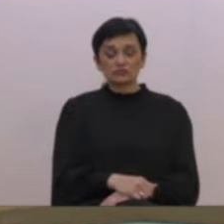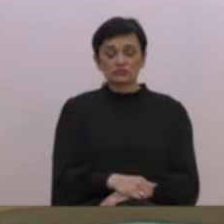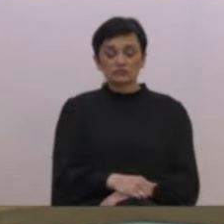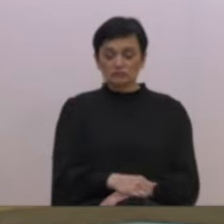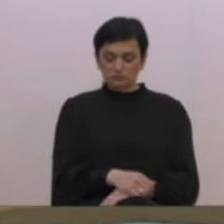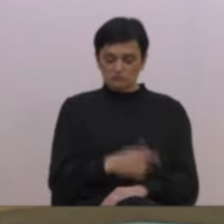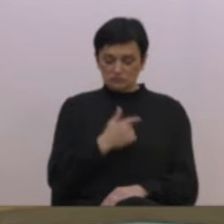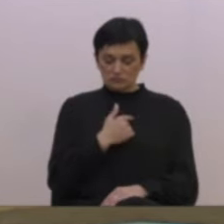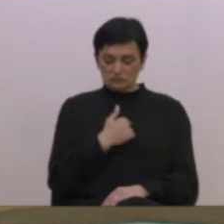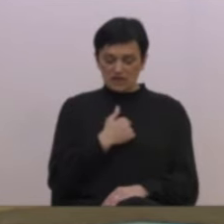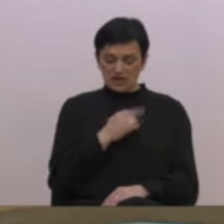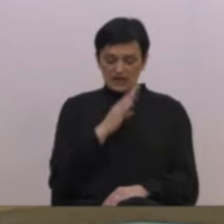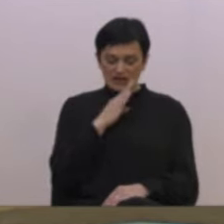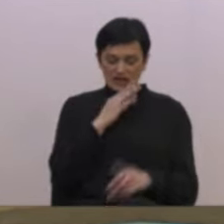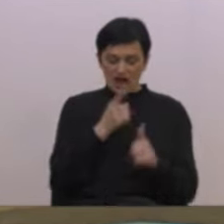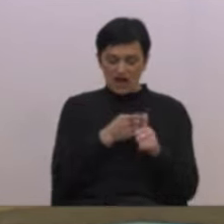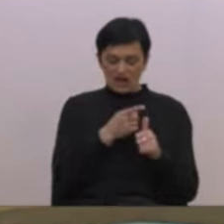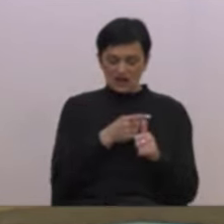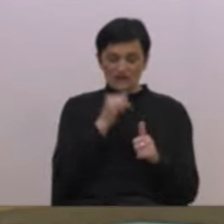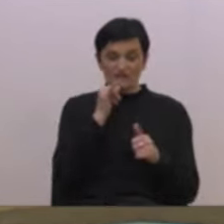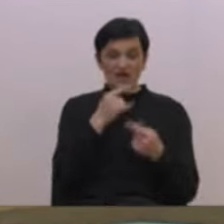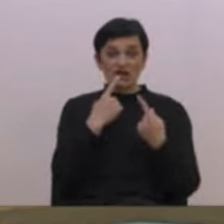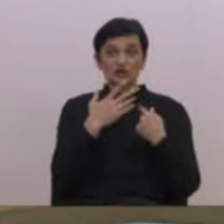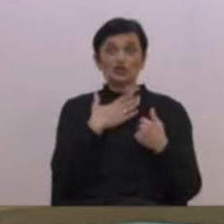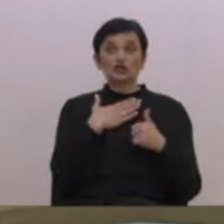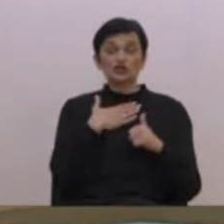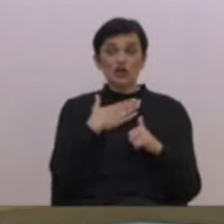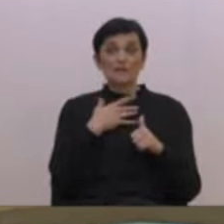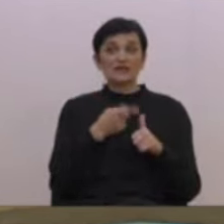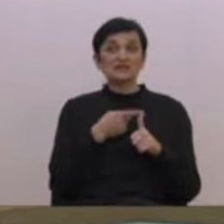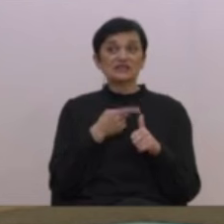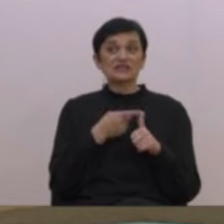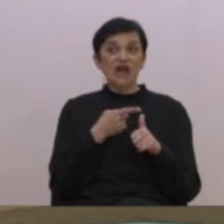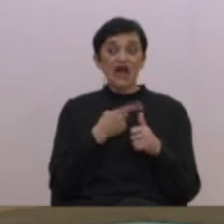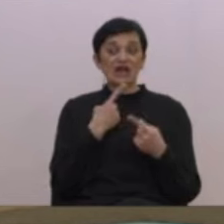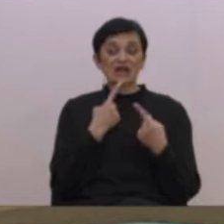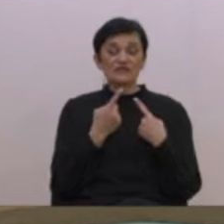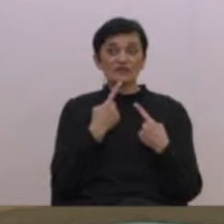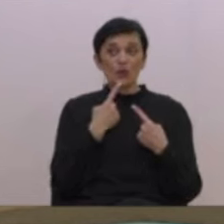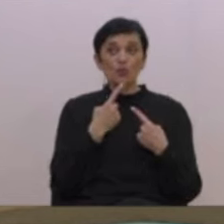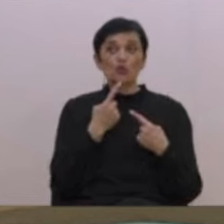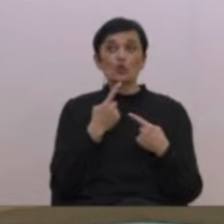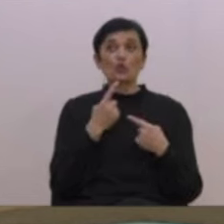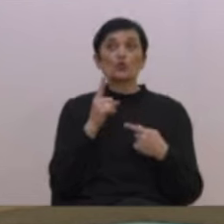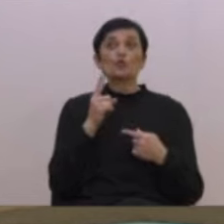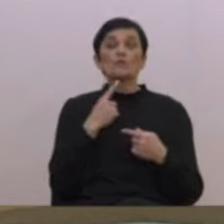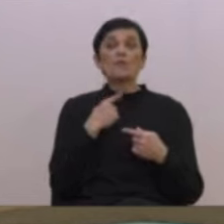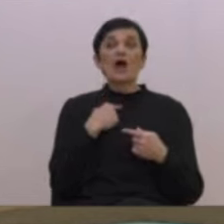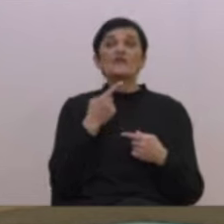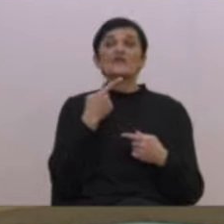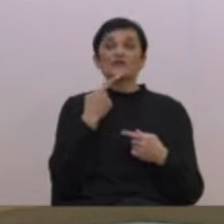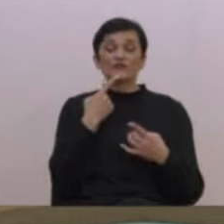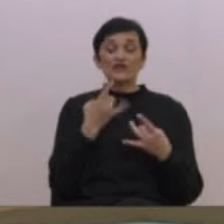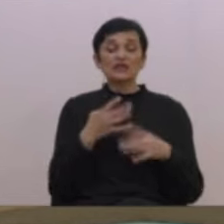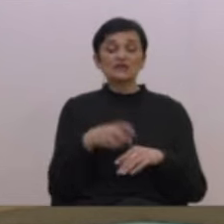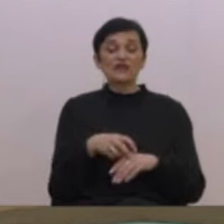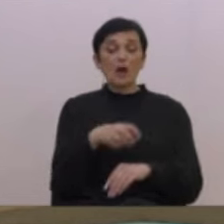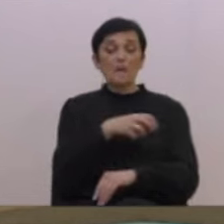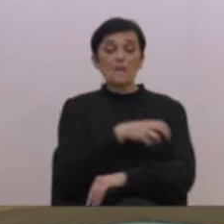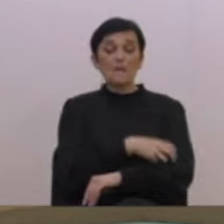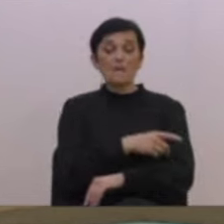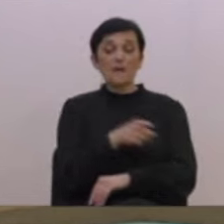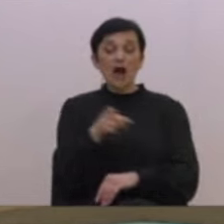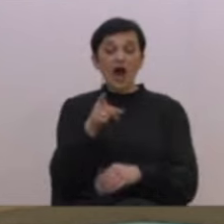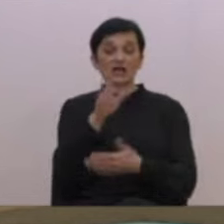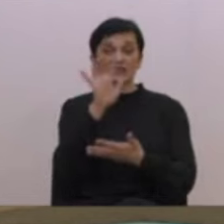Mi-a și mi-a calevis sahel tu la barac, mi-a zis că ce mi-a sahel la barac, cum să ai tot robit s-o det, magram, mi-a vrut da ușirom, partii, mă rog, mi-a zis că am